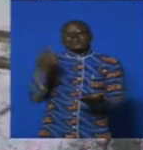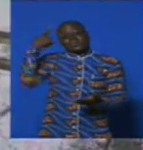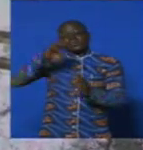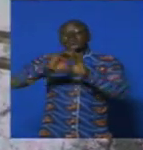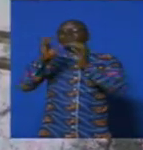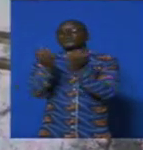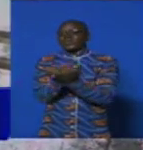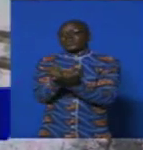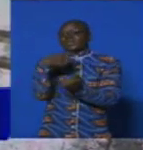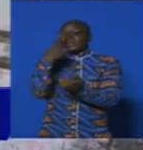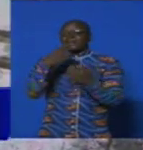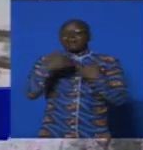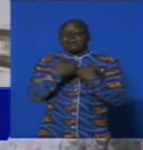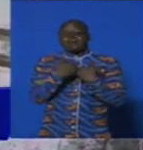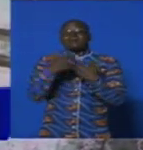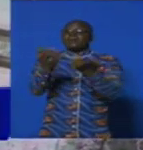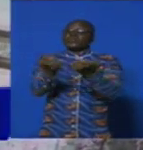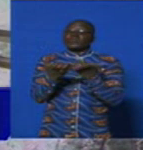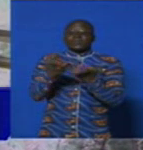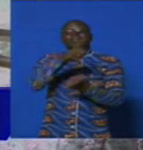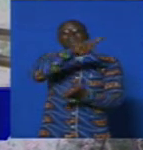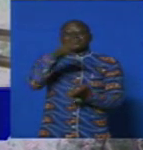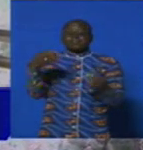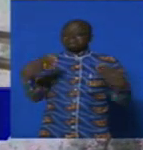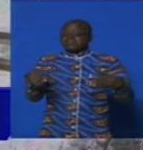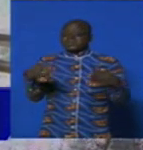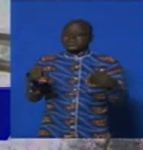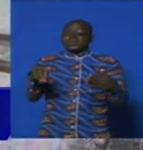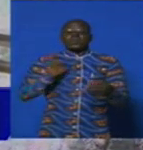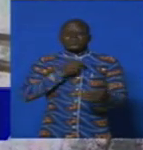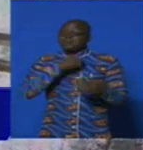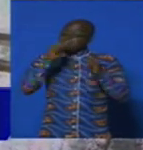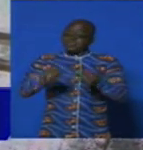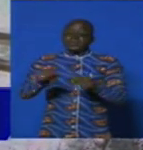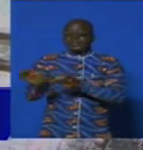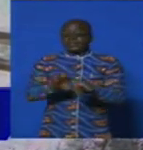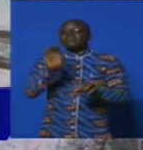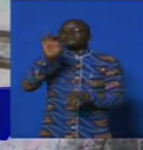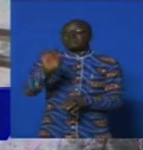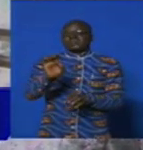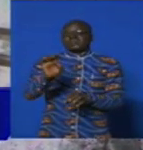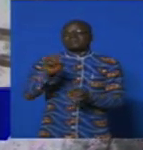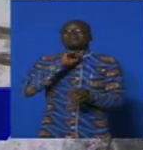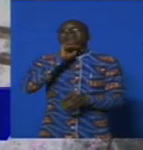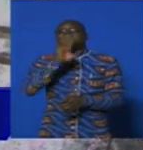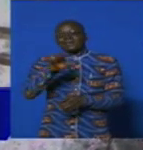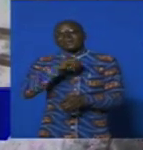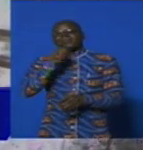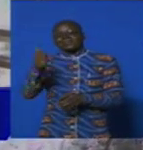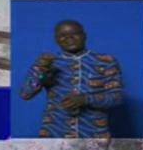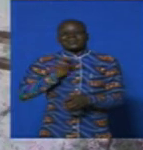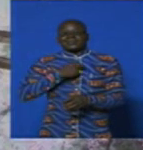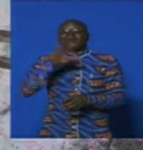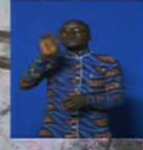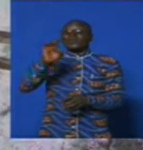Setenga qui a un besoin de 100 boutiques, nous avons pu en faire 8. Ce n'est pas rien. Nous pensons que avec ce que les 8 boutiques vont